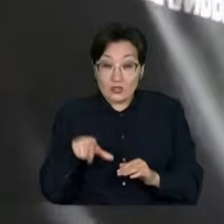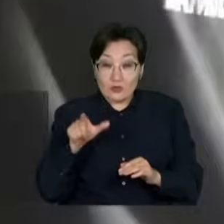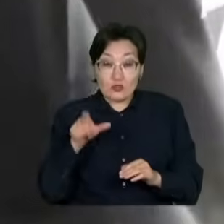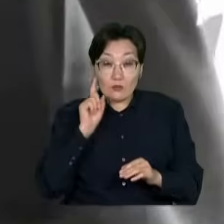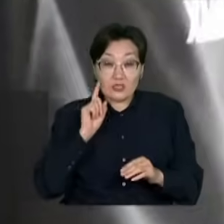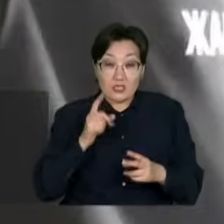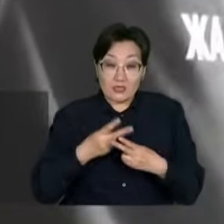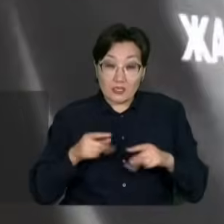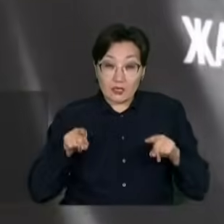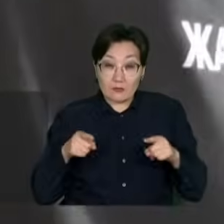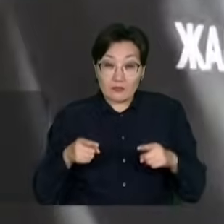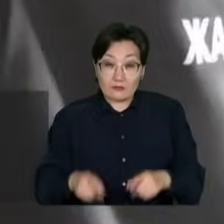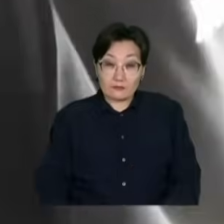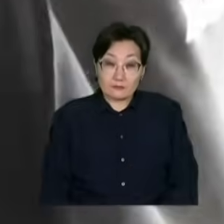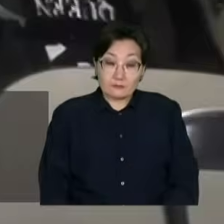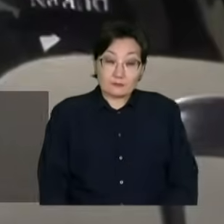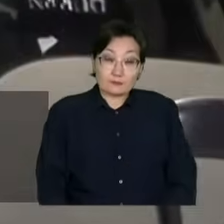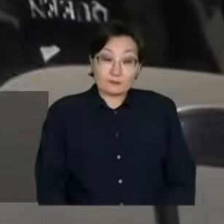уақытша ұстау изоляторында.